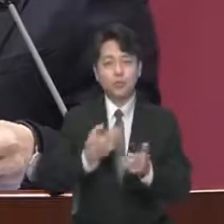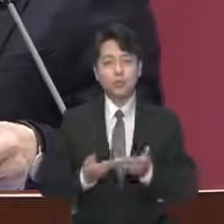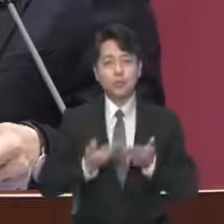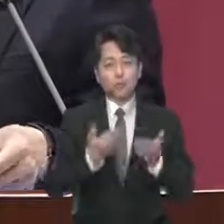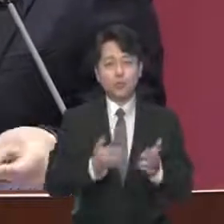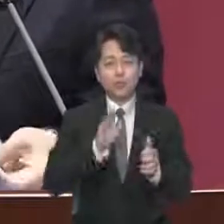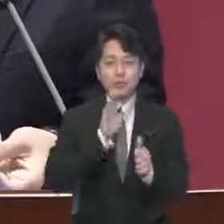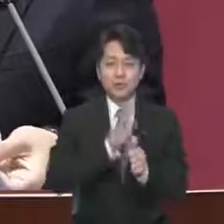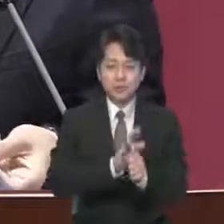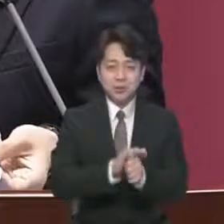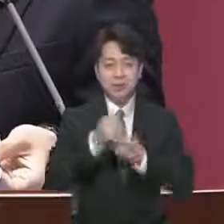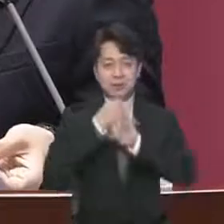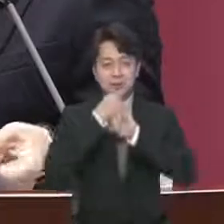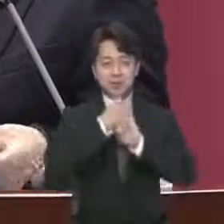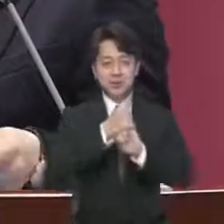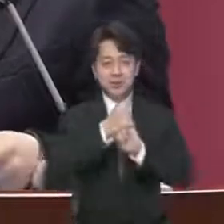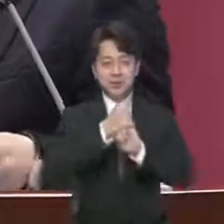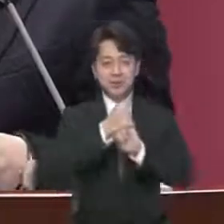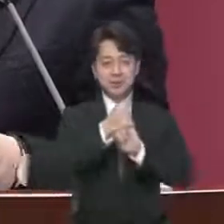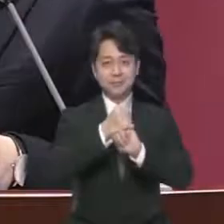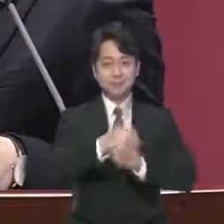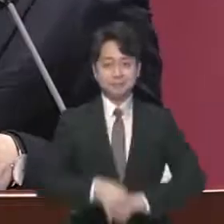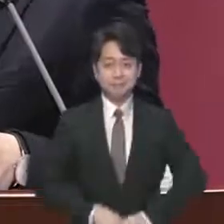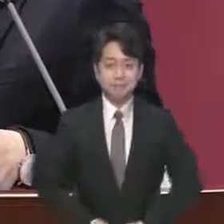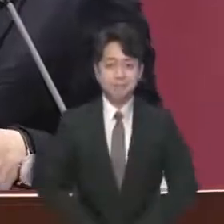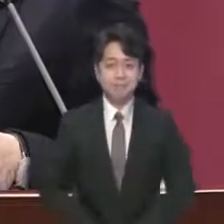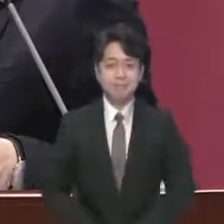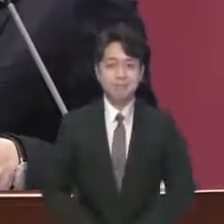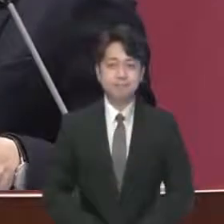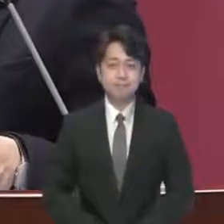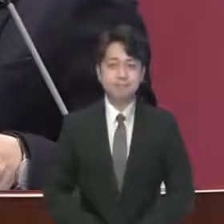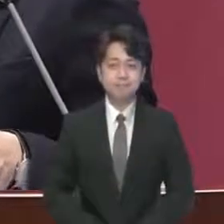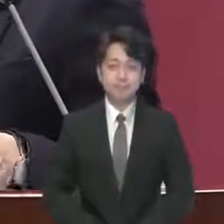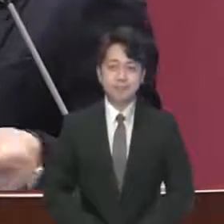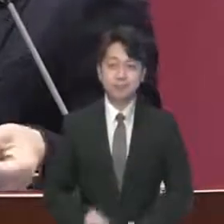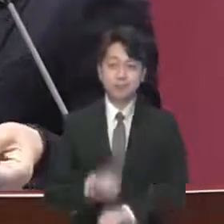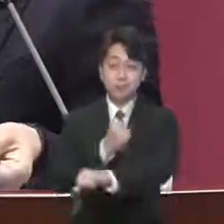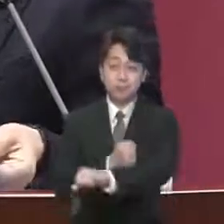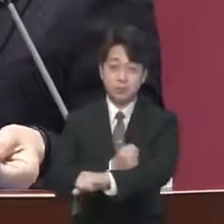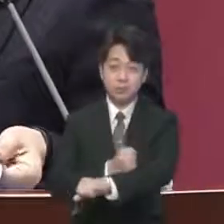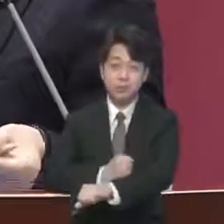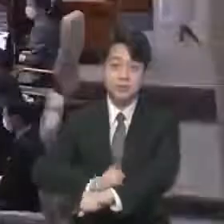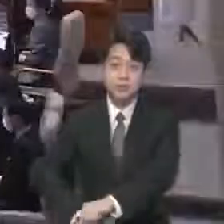지원하도록 하겠습니다. 네, 부총리님 들어가셔도 좋습니다.